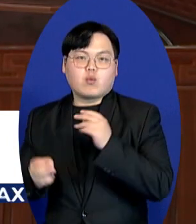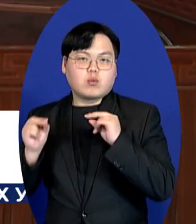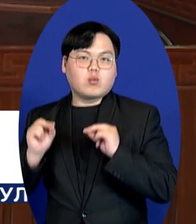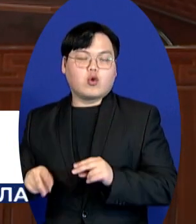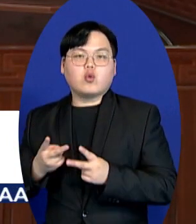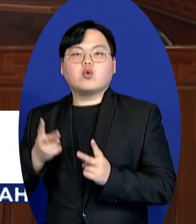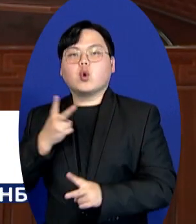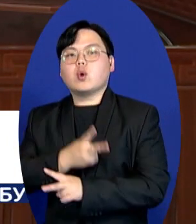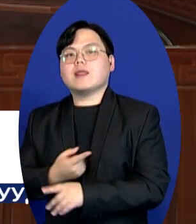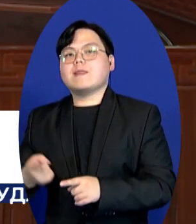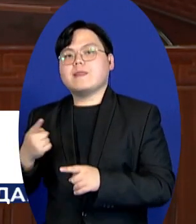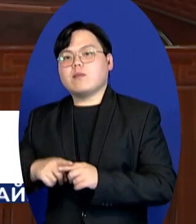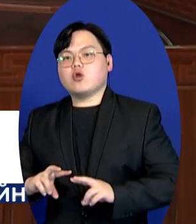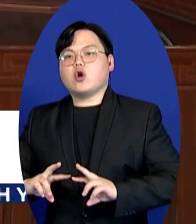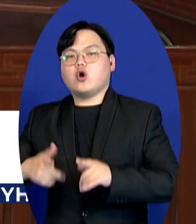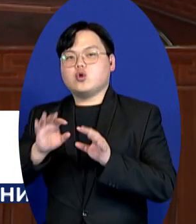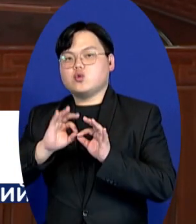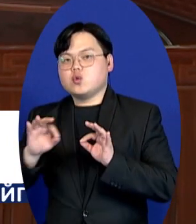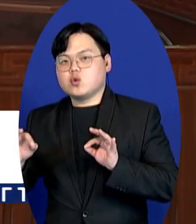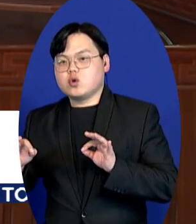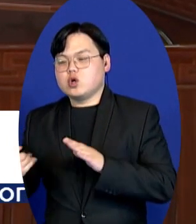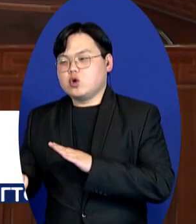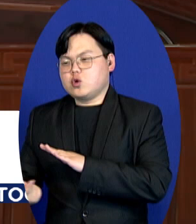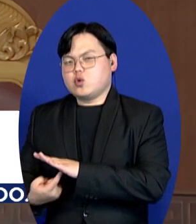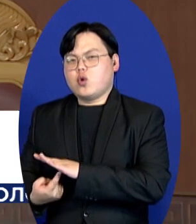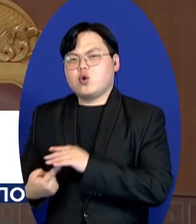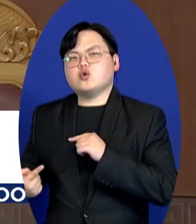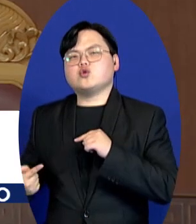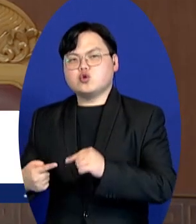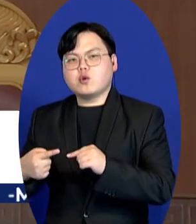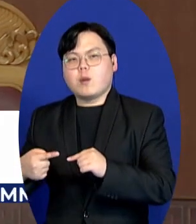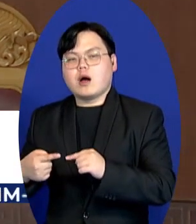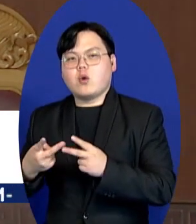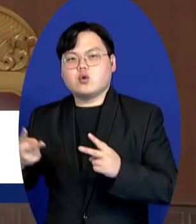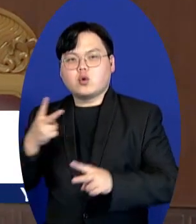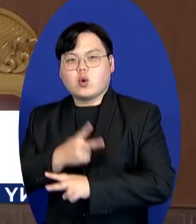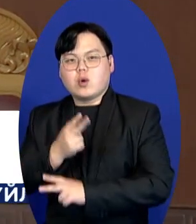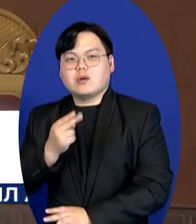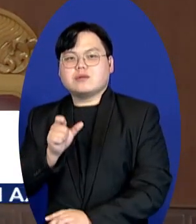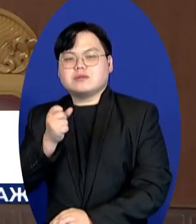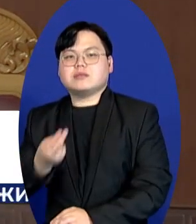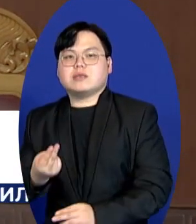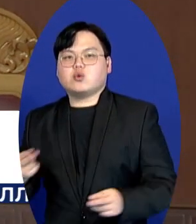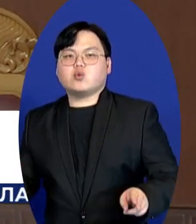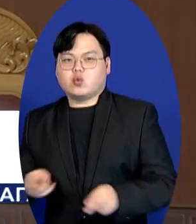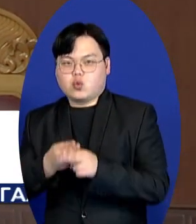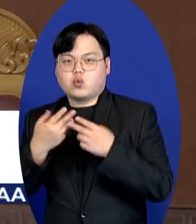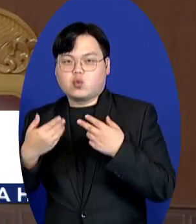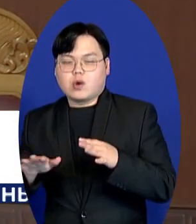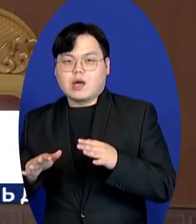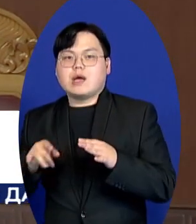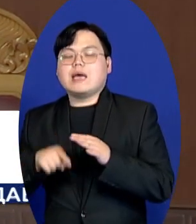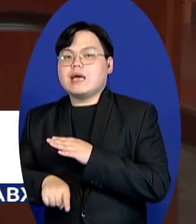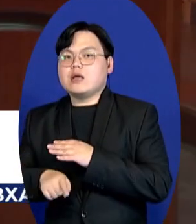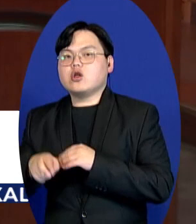заалт нь үндсэн хуулийн суур үзэл баримтлалтаа харшилсан гэж үндсэн хуулийн цэц үзэж дүгнэлтээ гаргасан. За цэцгийн их